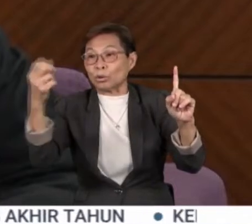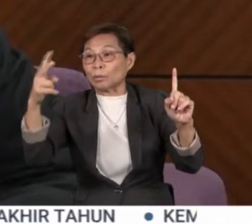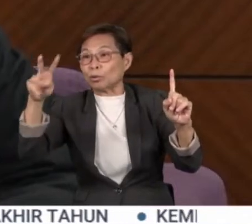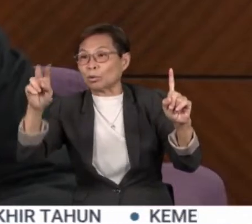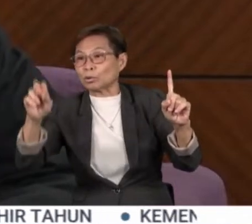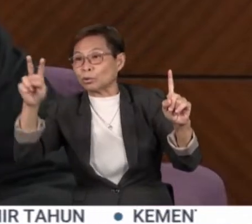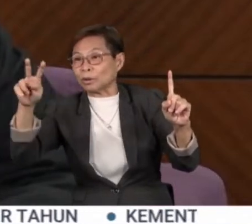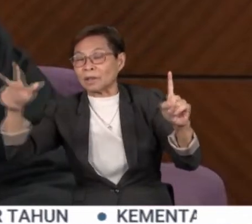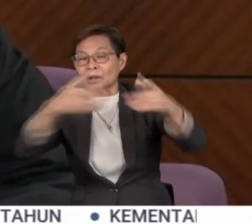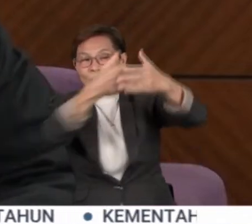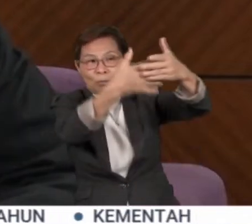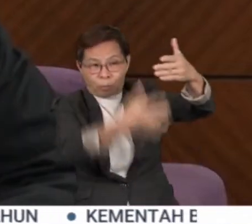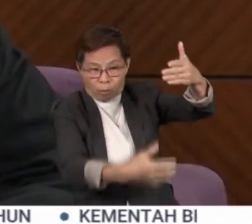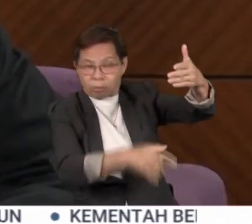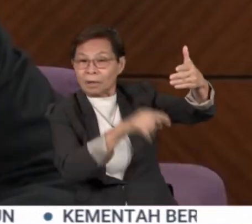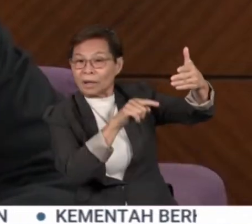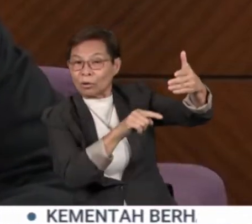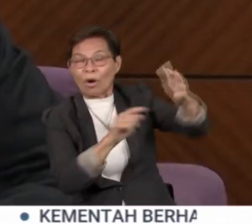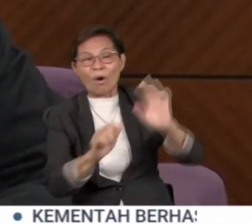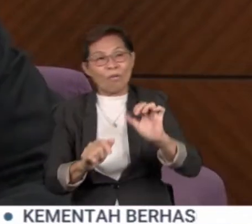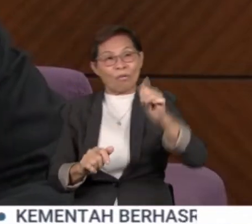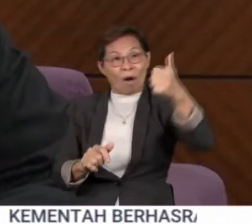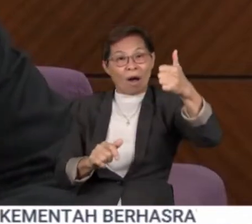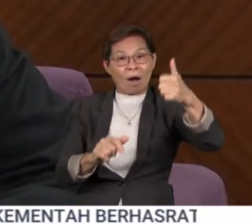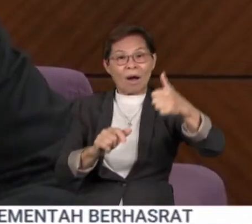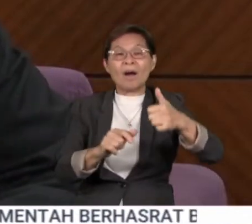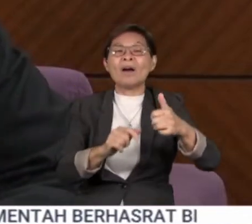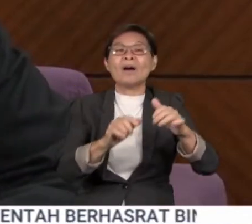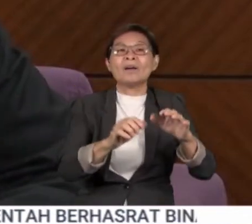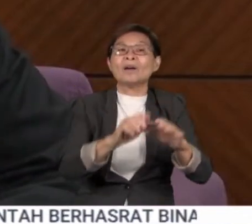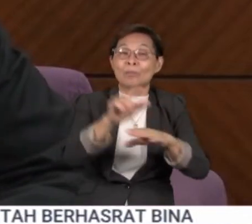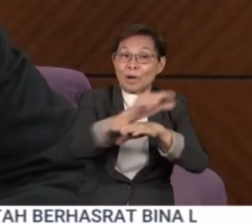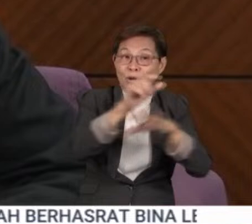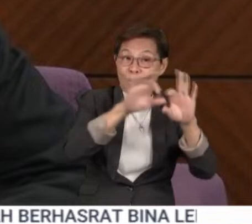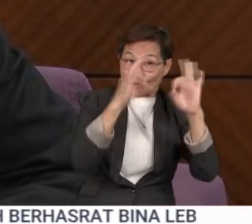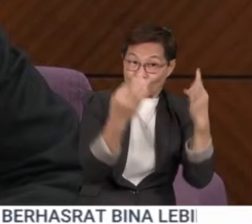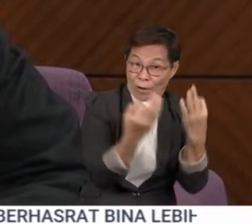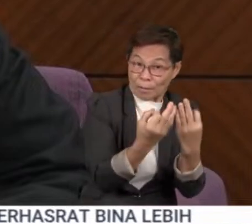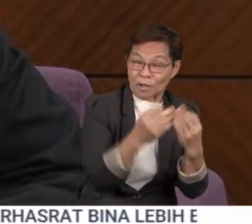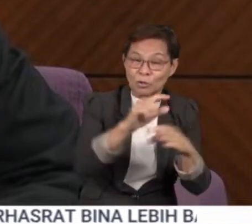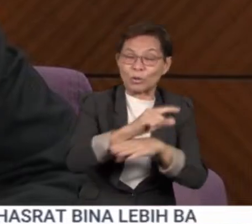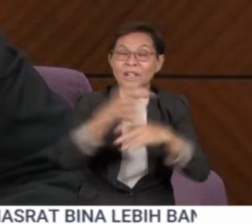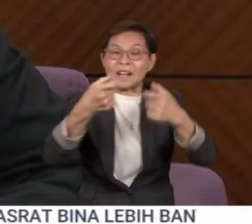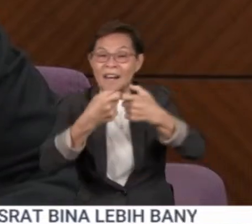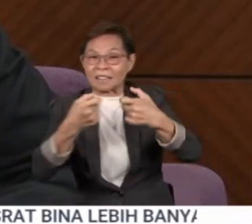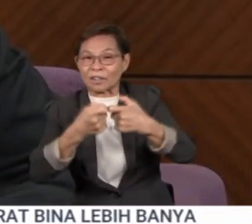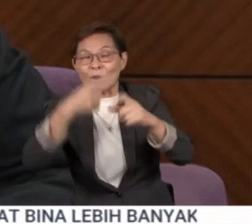seperti berikut. Pertama, pengguna domestik dengan penggunaan elektrik bulanan